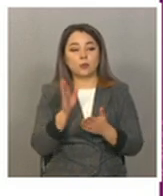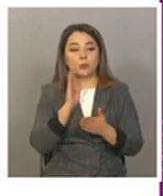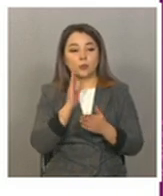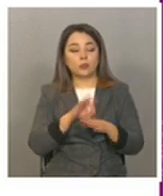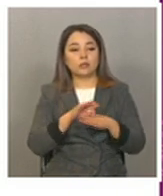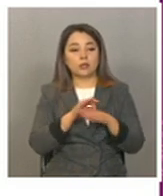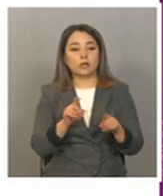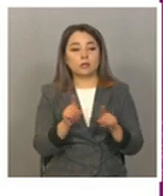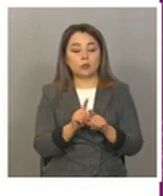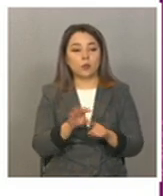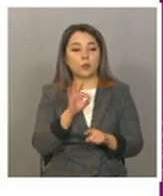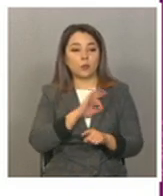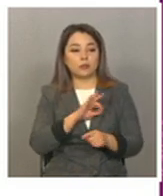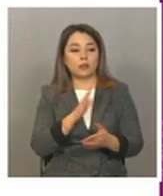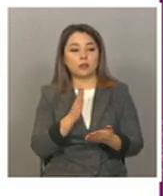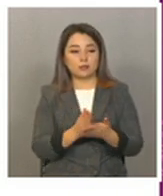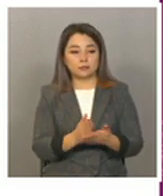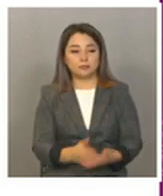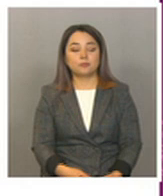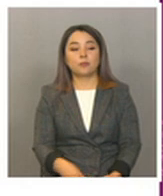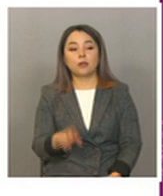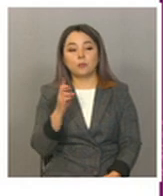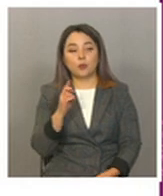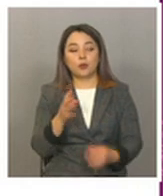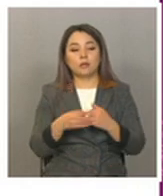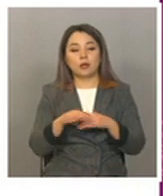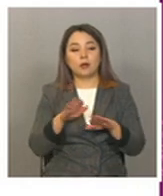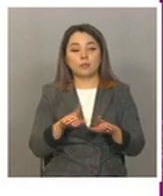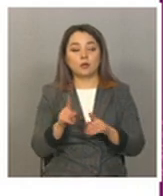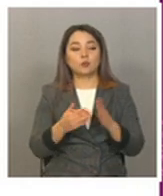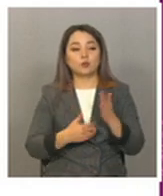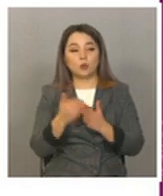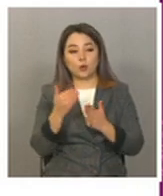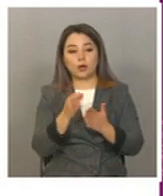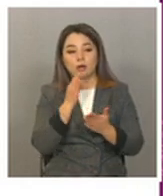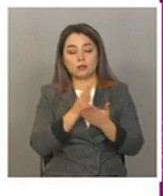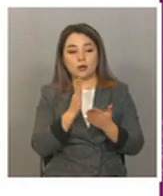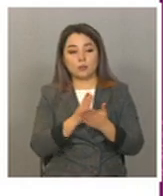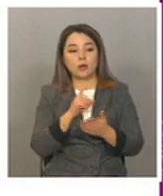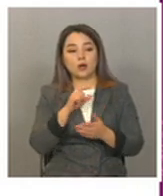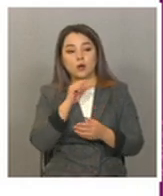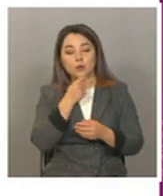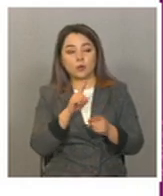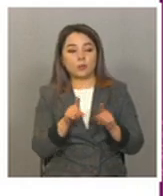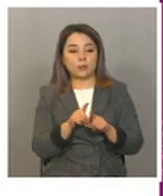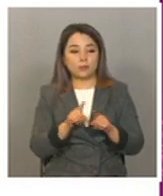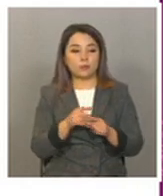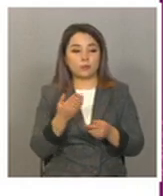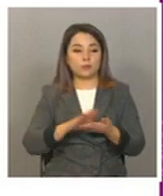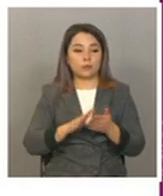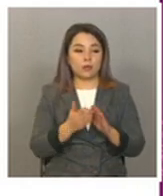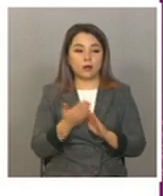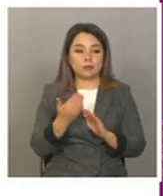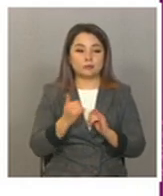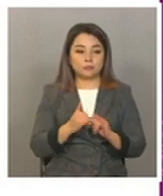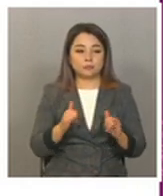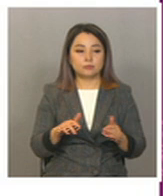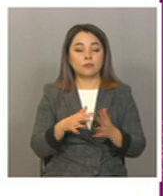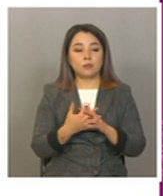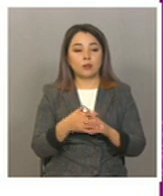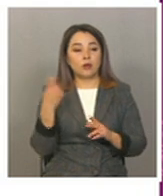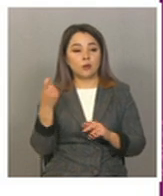жеткізуде қолданылады. Биоалуан түрліктің жоғары болуы экономикалық өсімге және ауыл